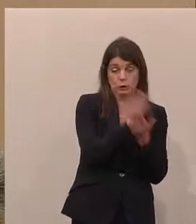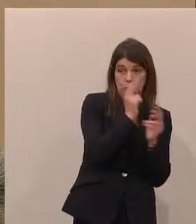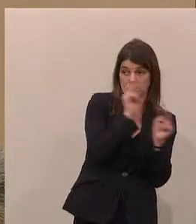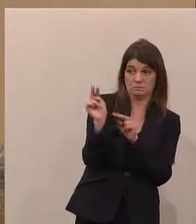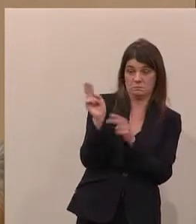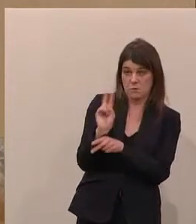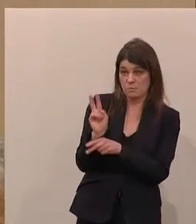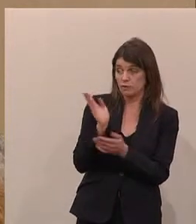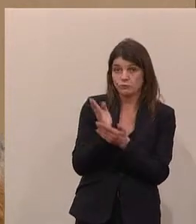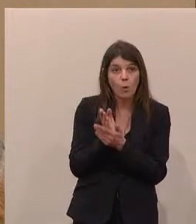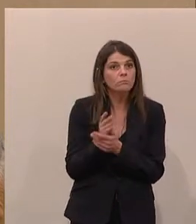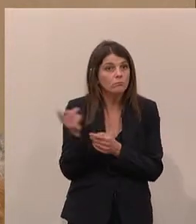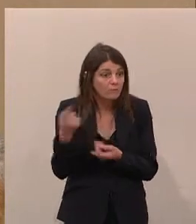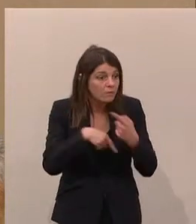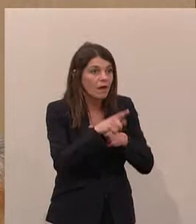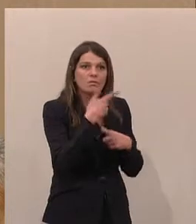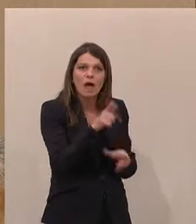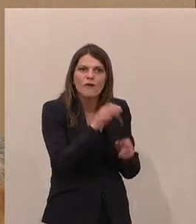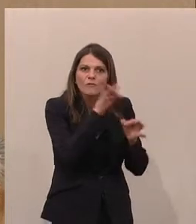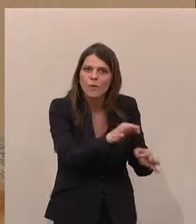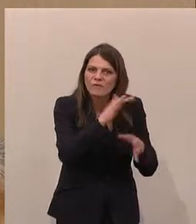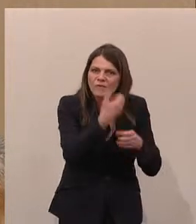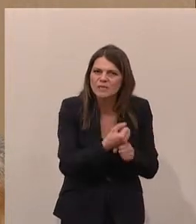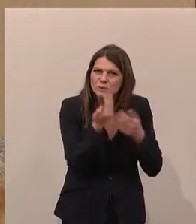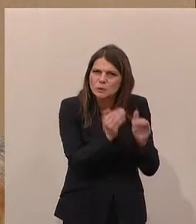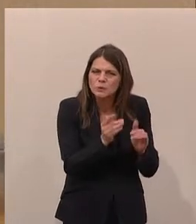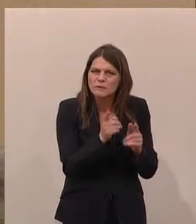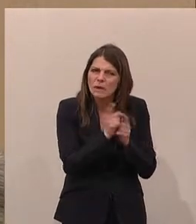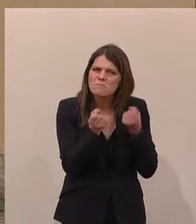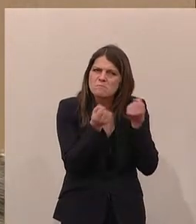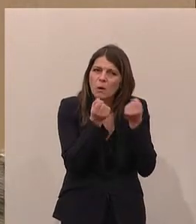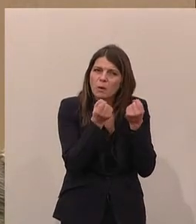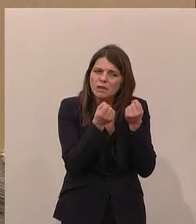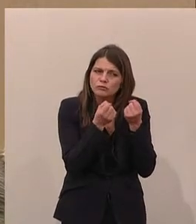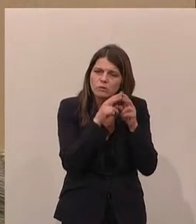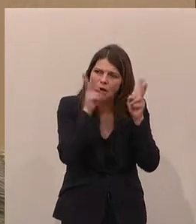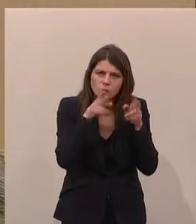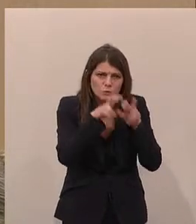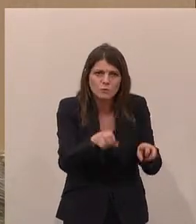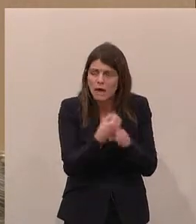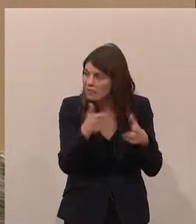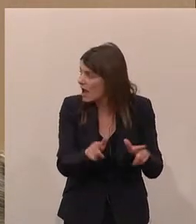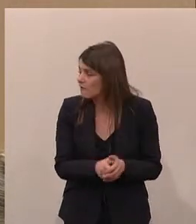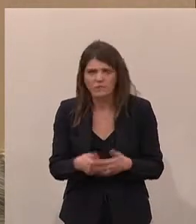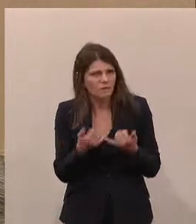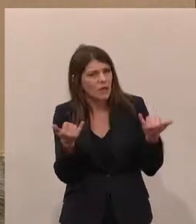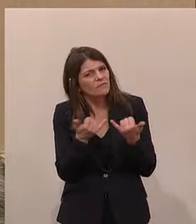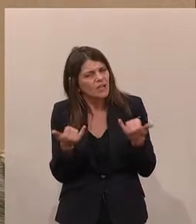wird, im Verfassungsschutz eine politisch motivierte Hausdurchsuchung stattfindet? Und dann komme